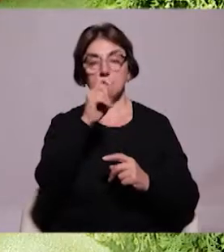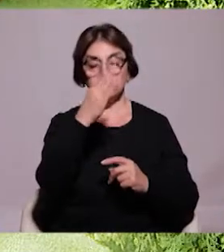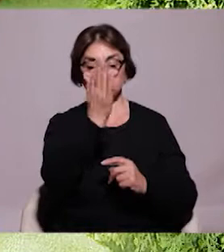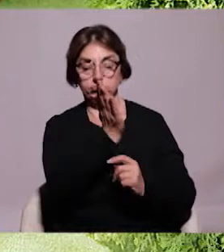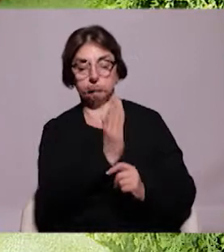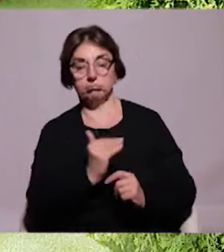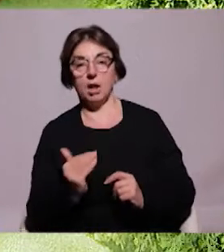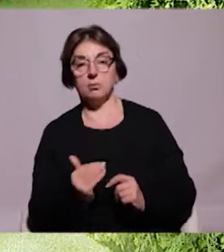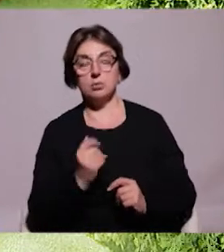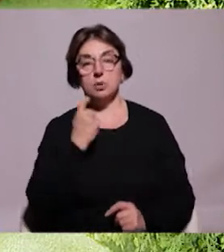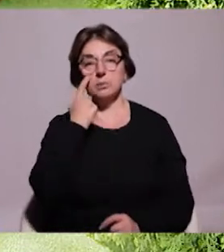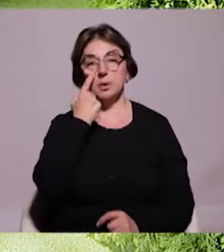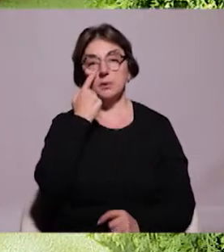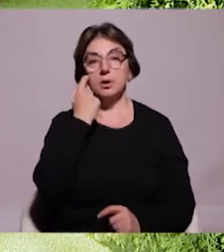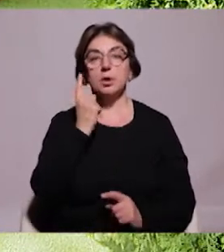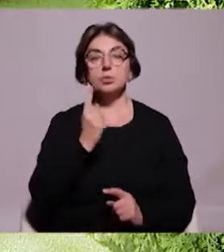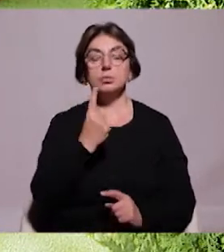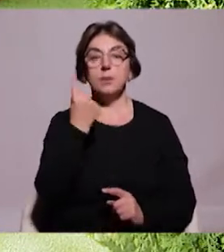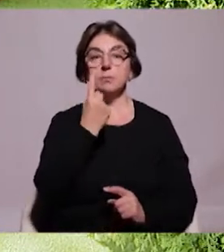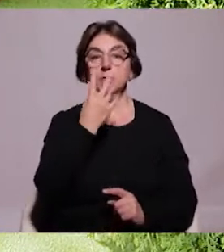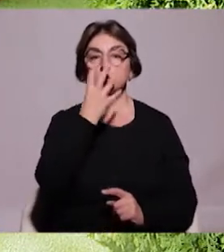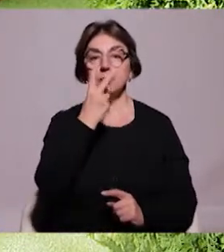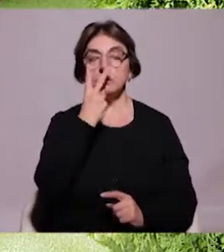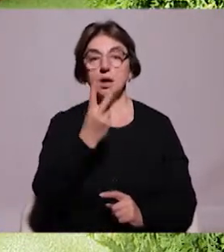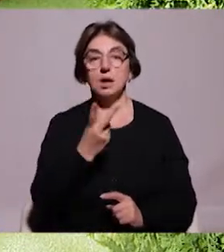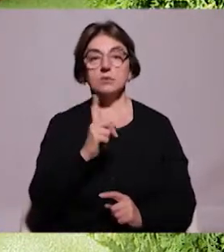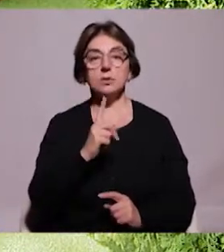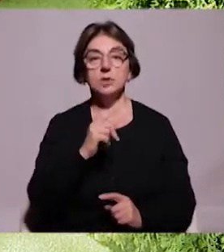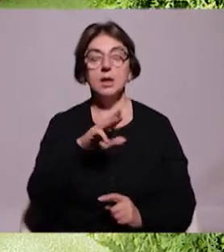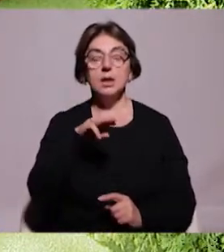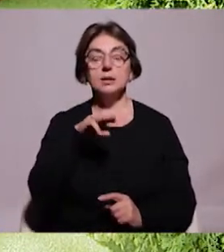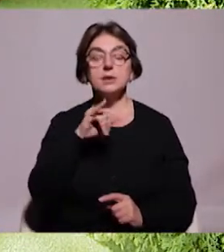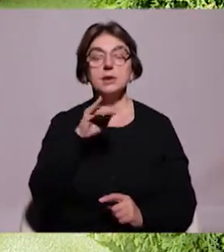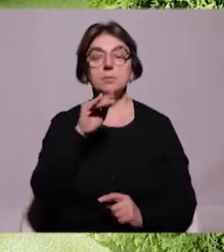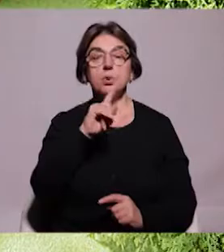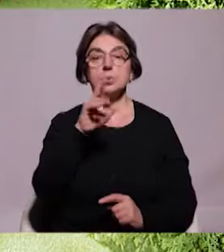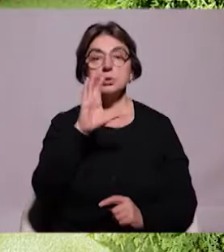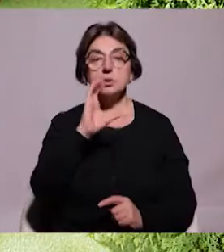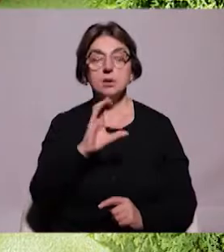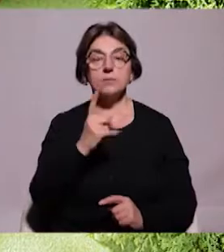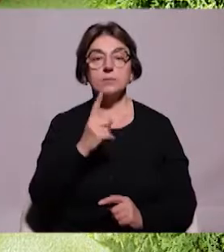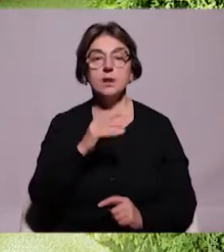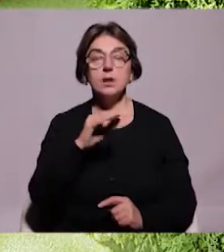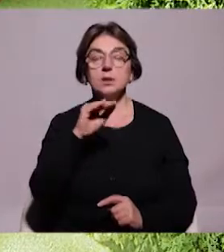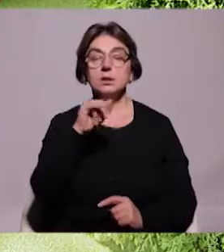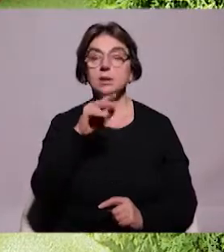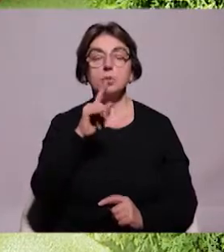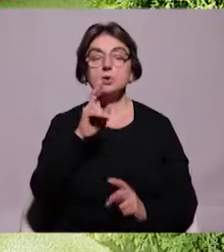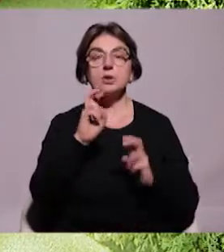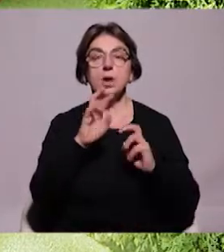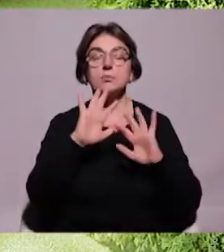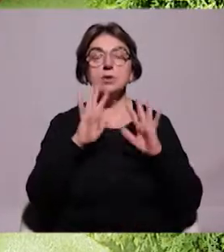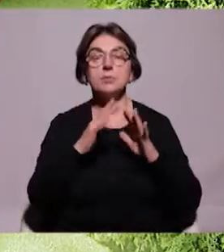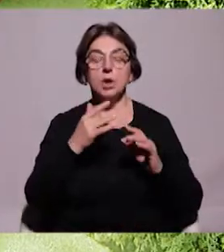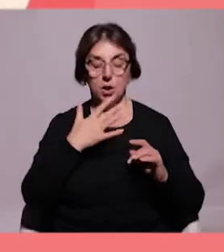გამრუდება, თუმცა პირველ სურათზე ჩვენ შევამჩნევთ კიფოზს. როგორ არის გამოხატული? ამ